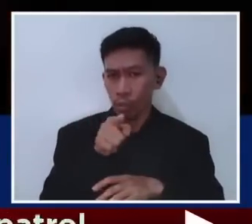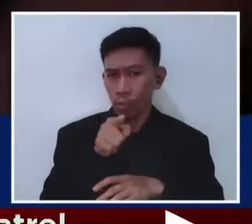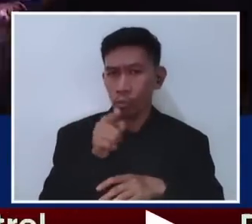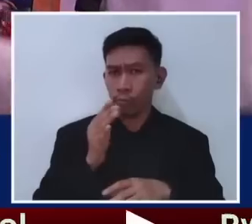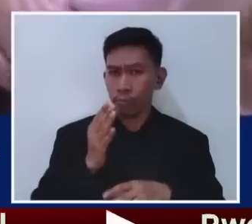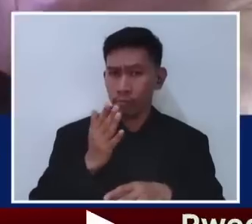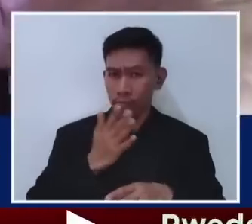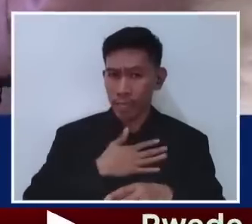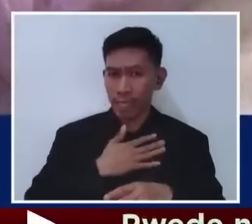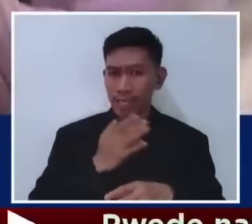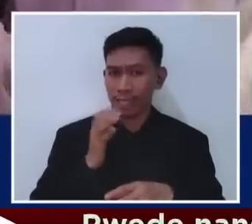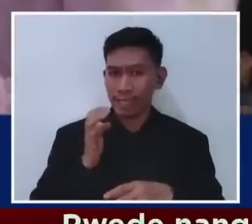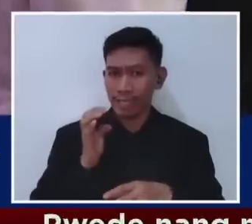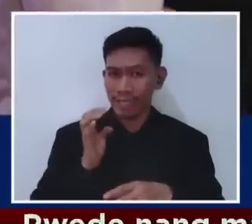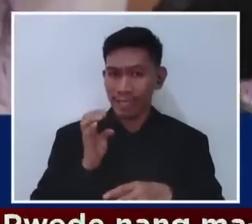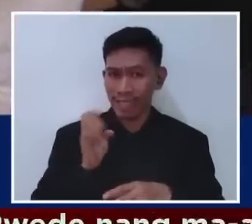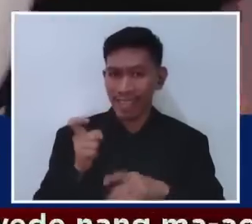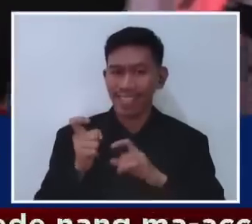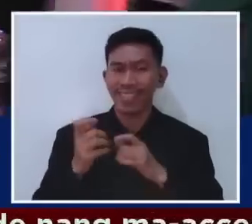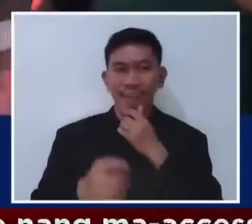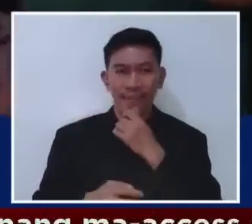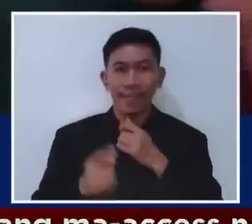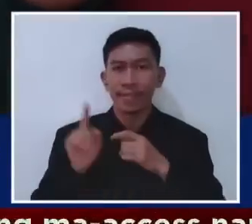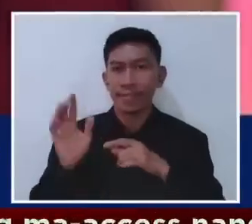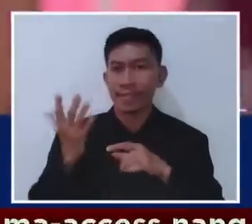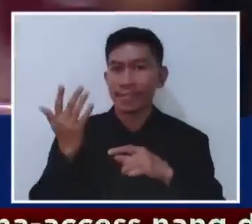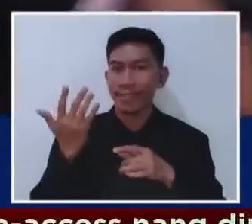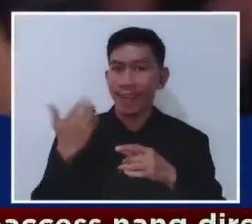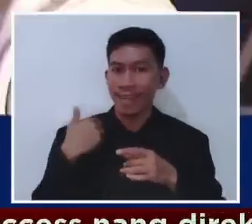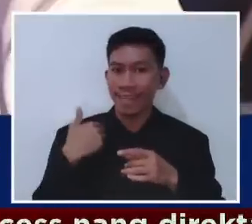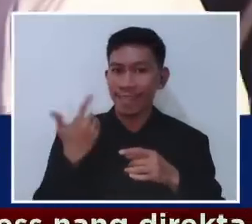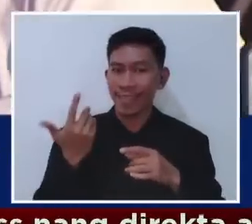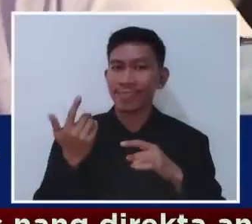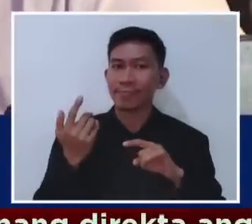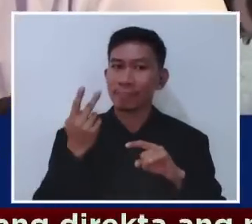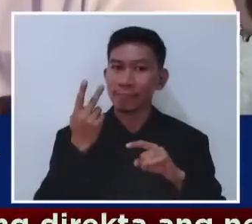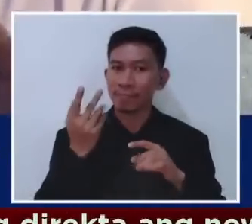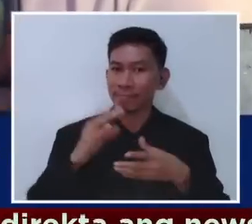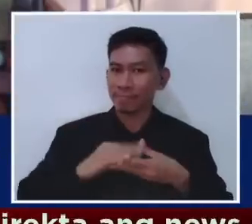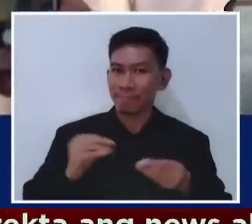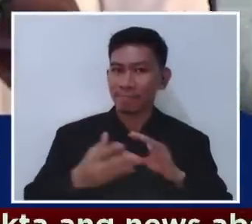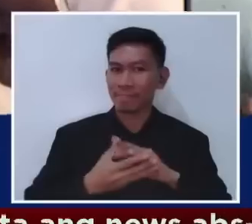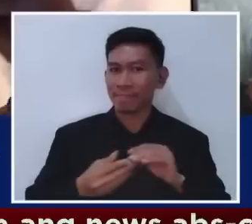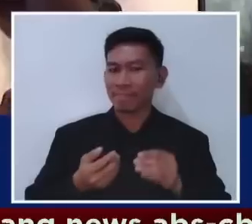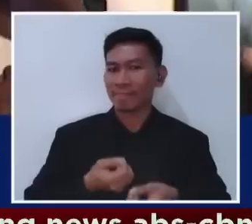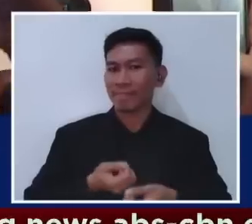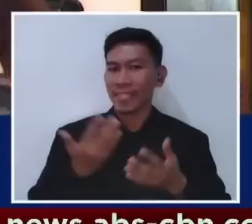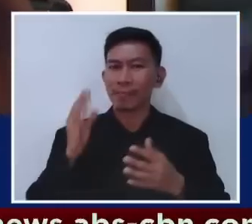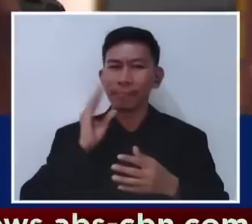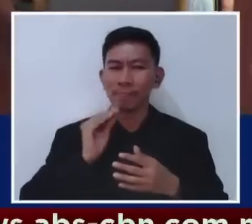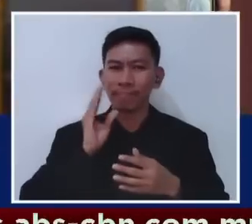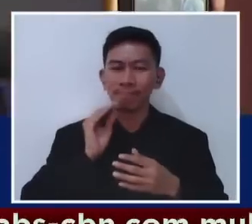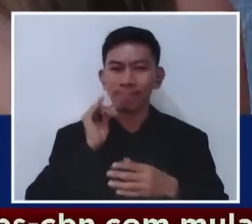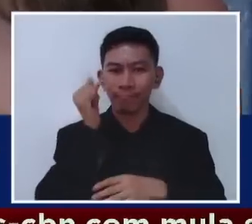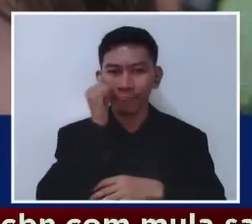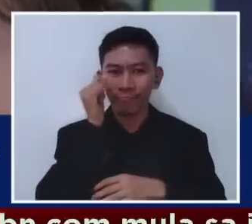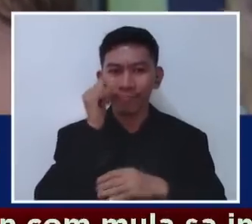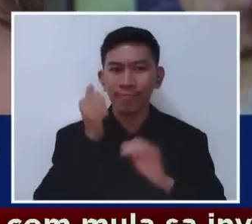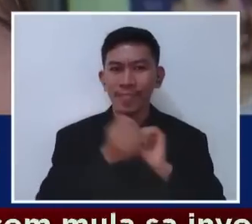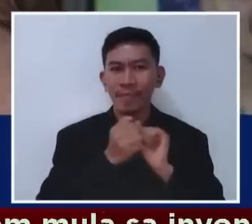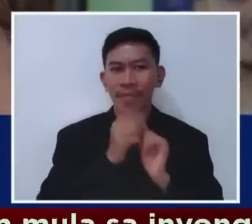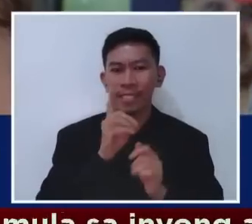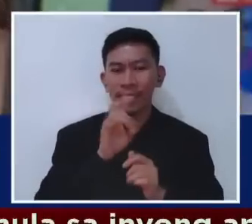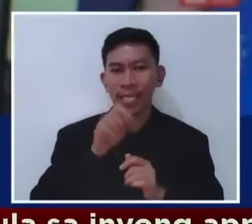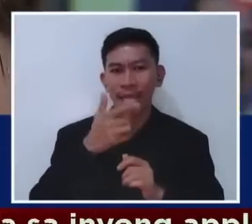friends eh. Sa premiere ng pelikula, ikinwento ni Julia ang karanasan sa shooting kasama si Diego Leizaga bilang kanyang leading man. We